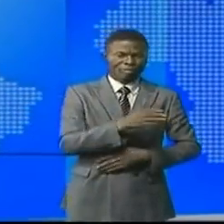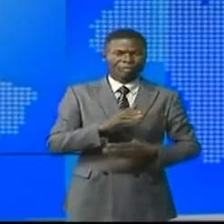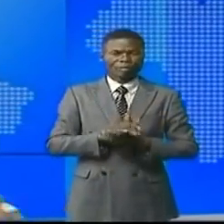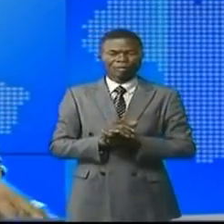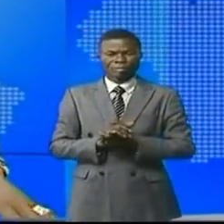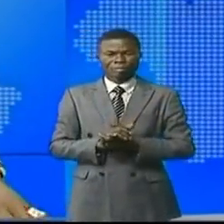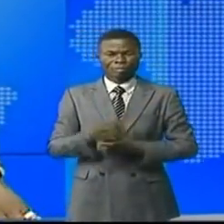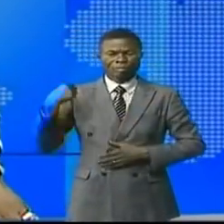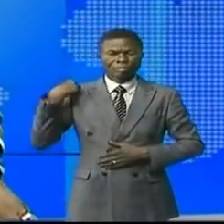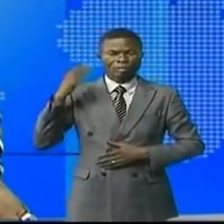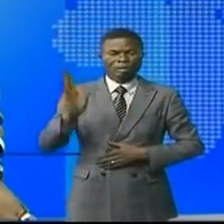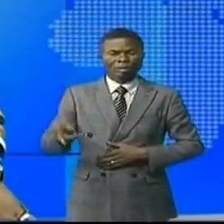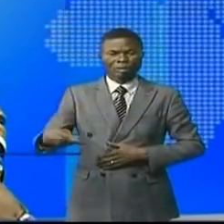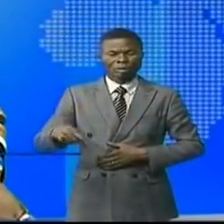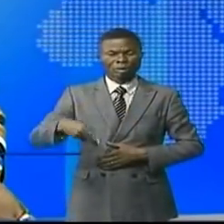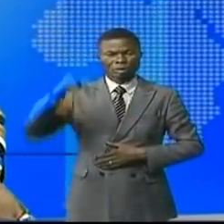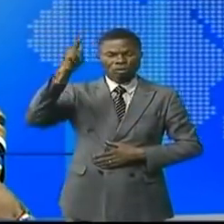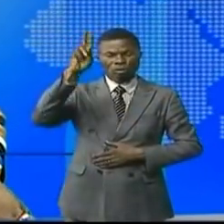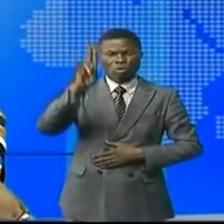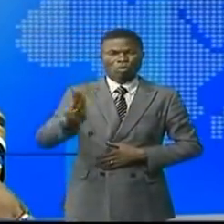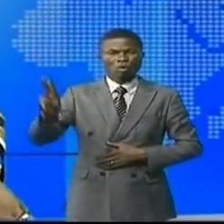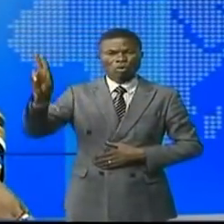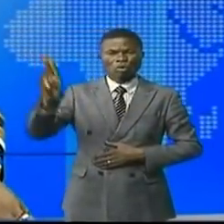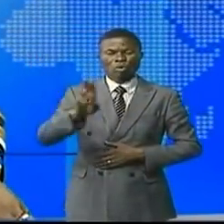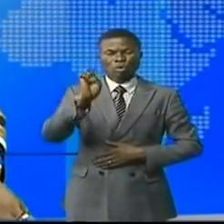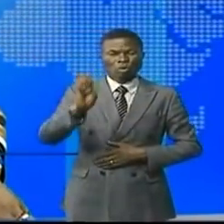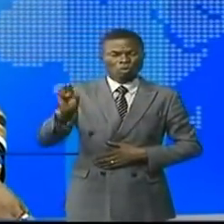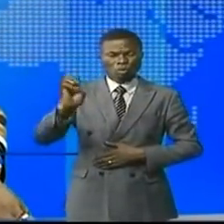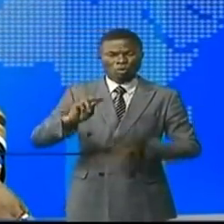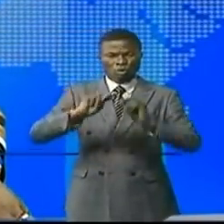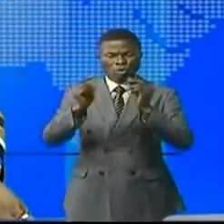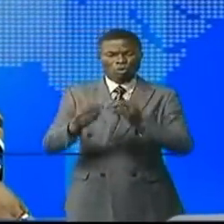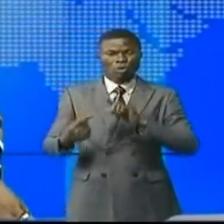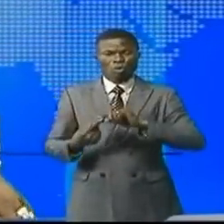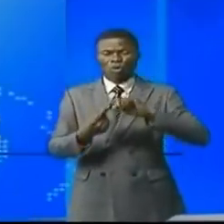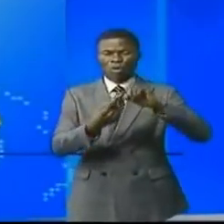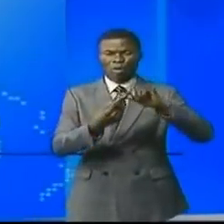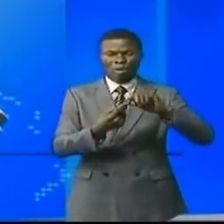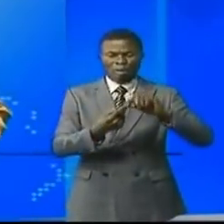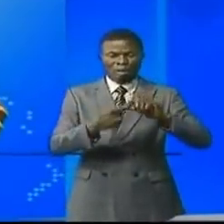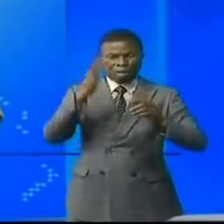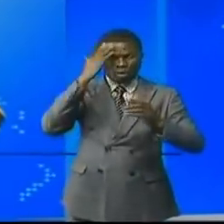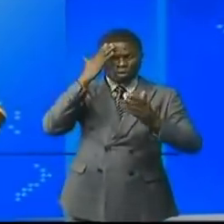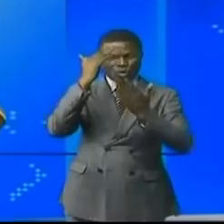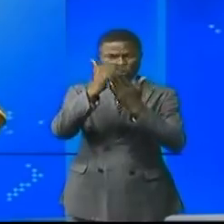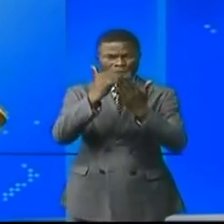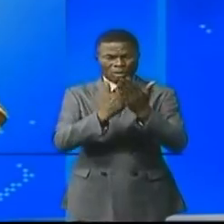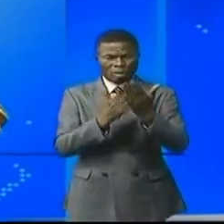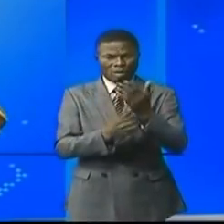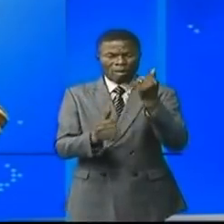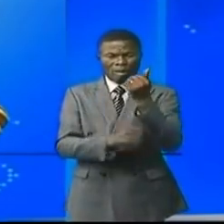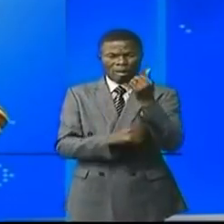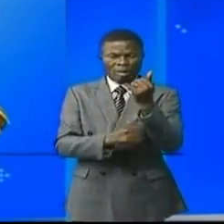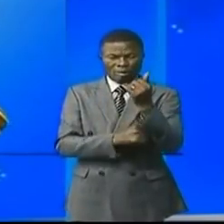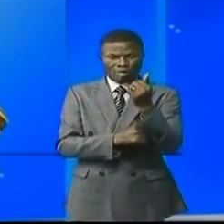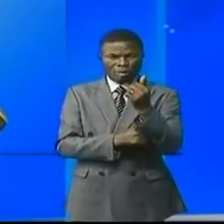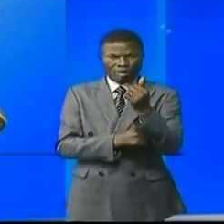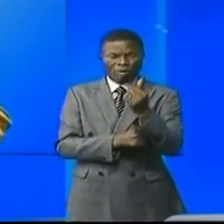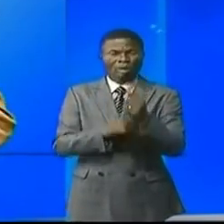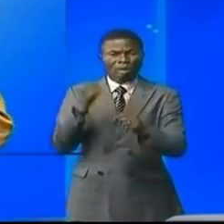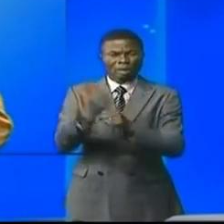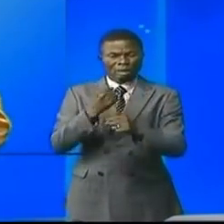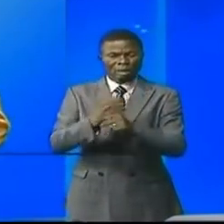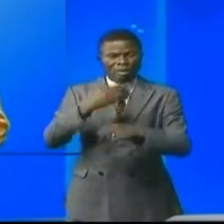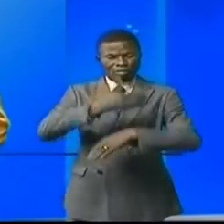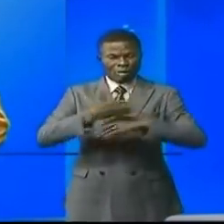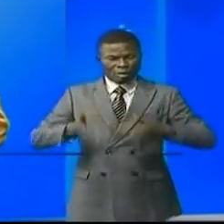Le gouverneur de la province du Haut-Uele a mis en place une commission spéciale pour identifier les personnes affectées par les travaux de